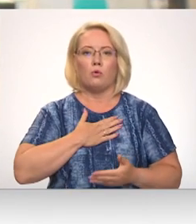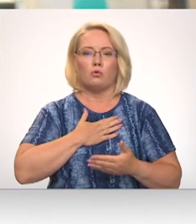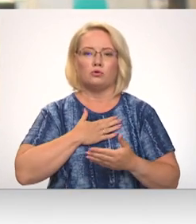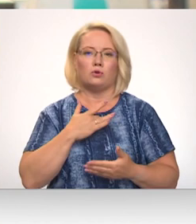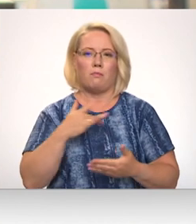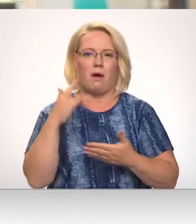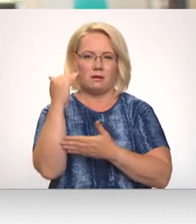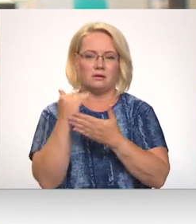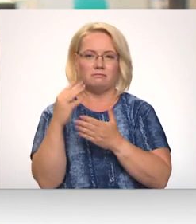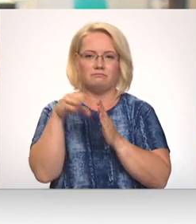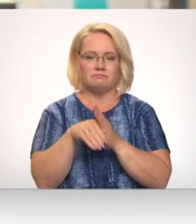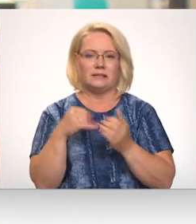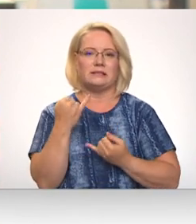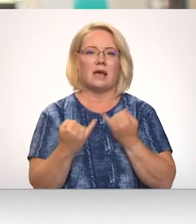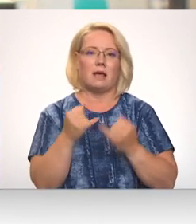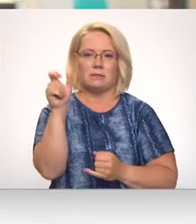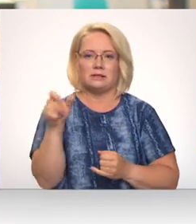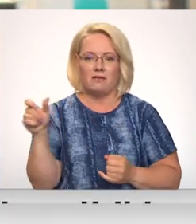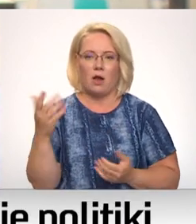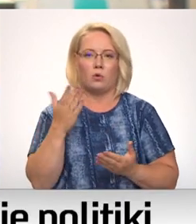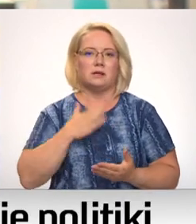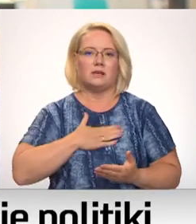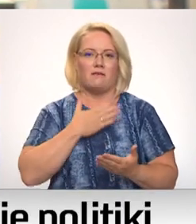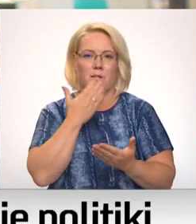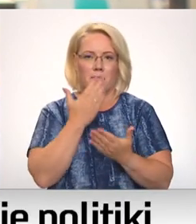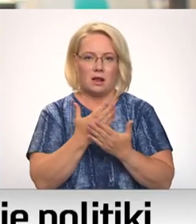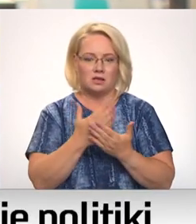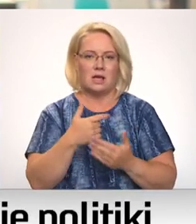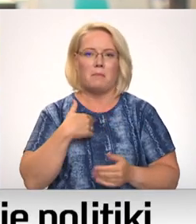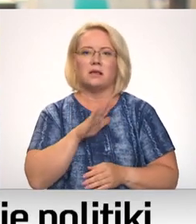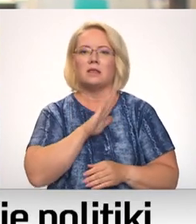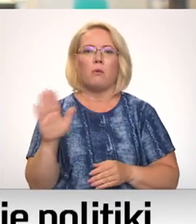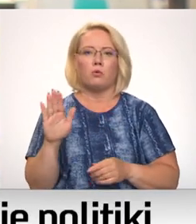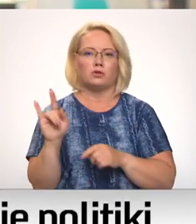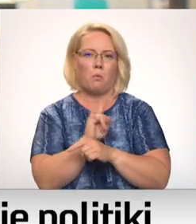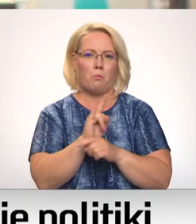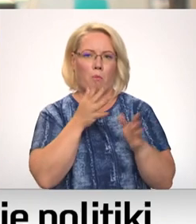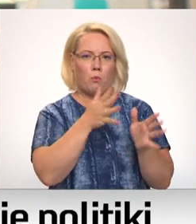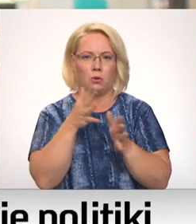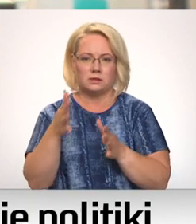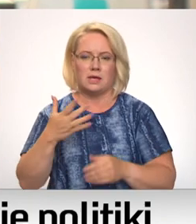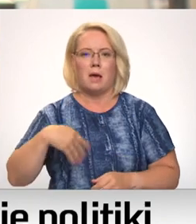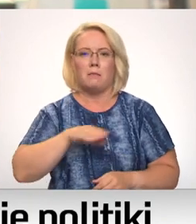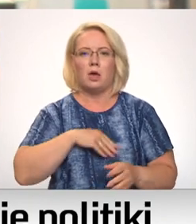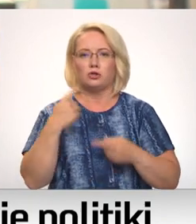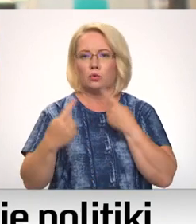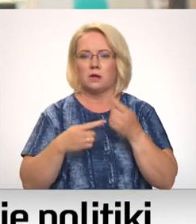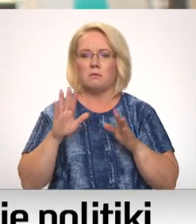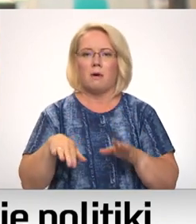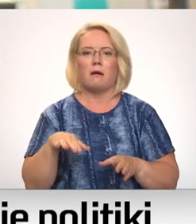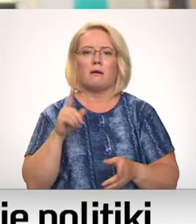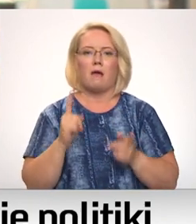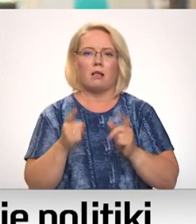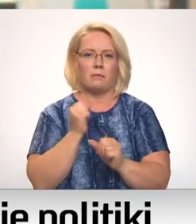jau ir pierādījuši. Un arī mēs noteikti nebūsim populistiski. Mēs runāsim par reāliem darbiem, reālām